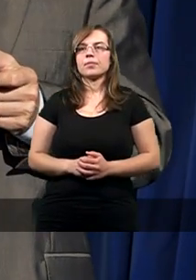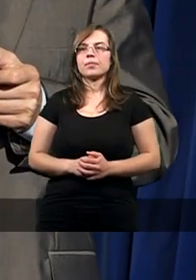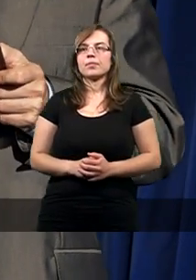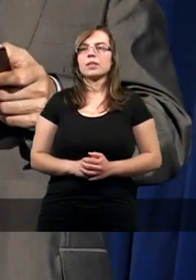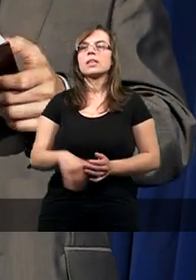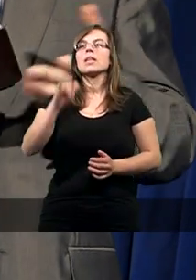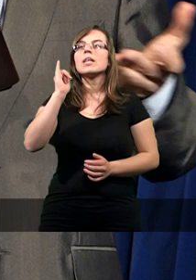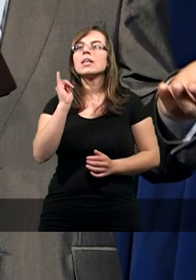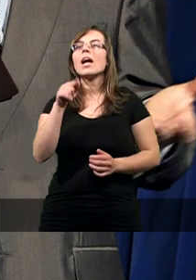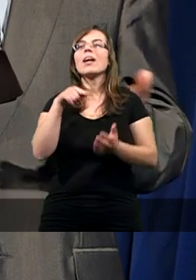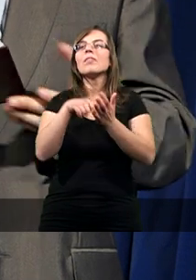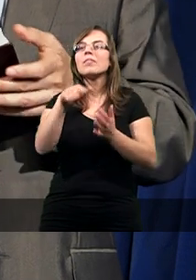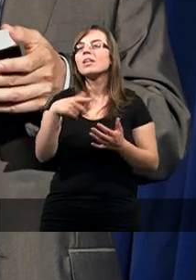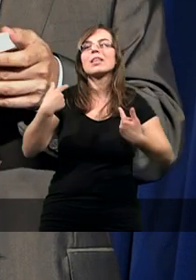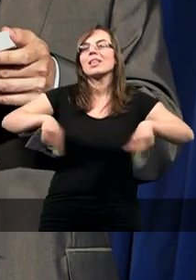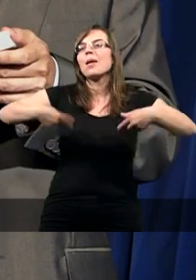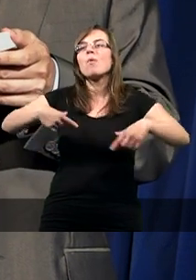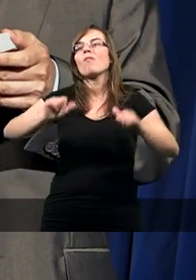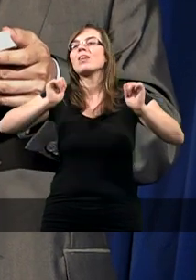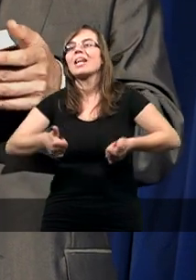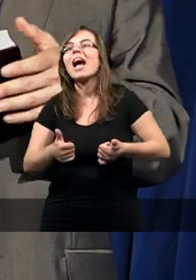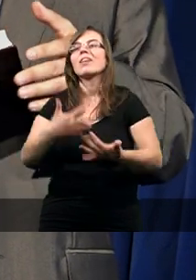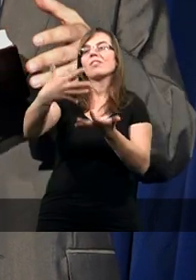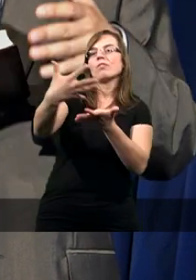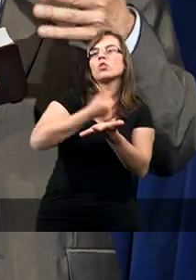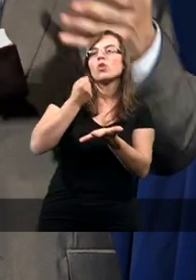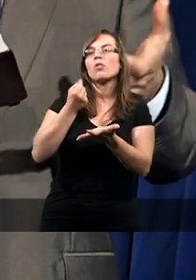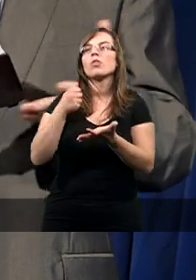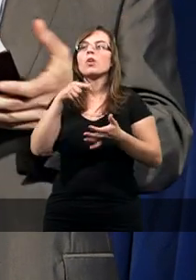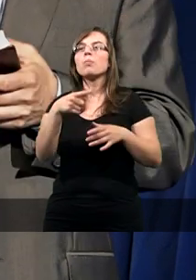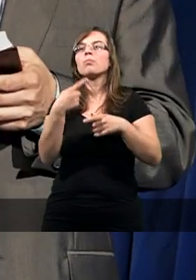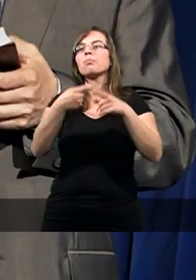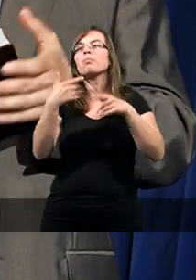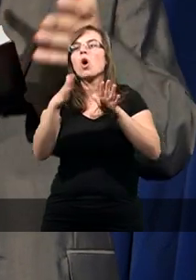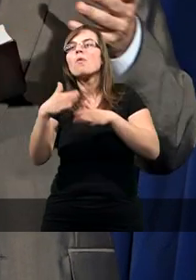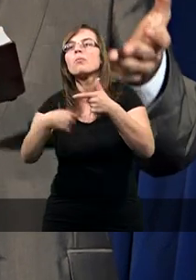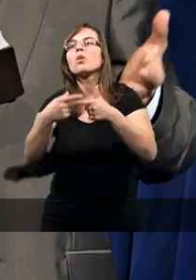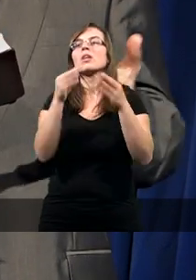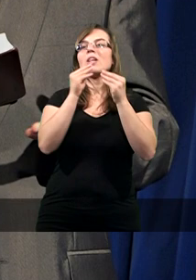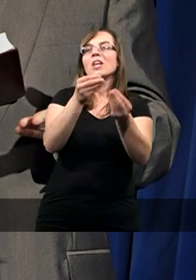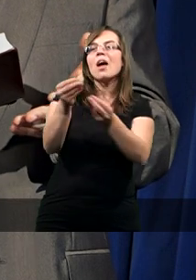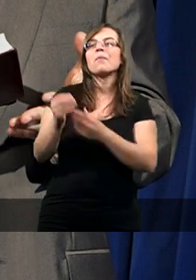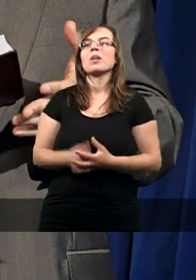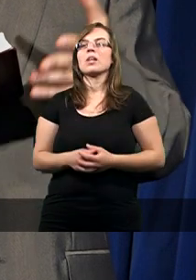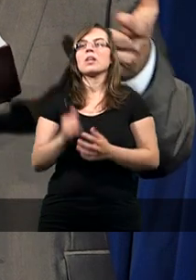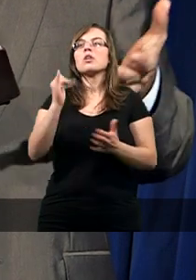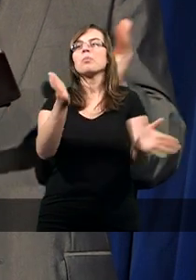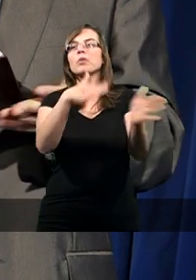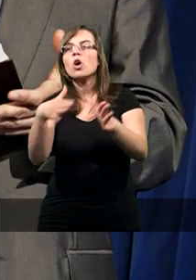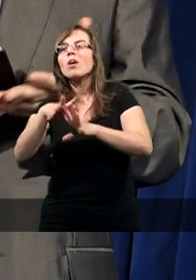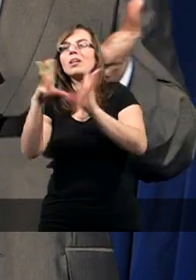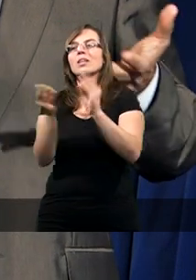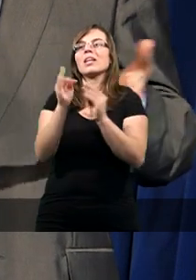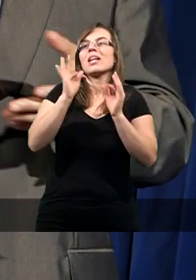30 seconds. I no niestety nie była w stanie wziąć półgotowe produkty, wrzucić je do mikrofalówki i